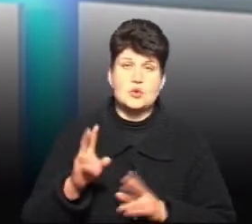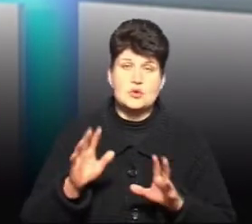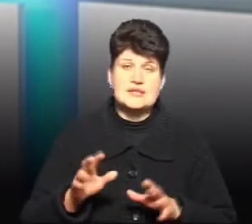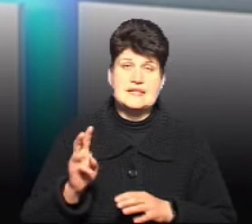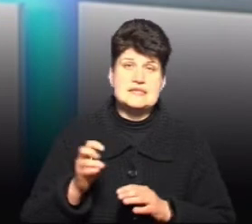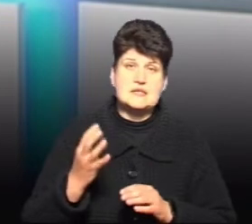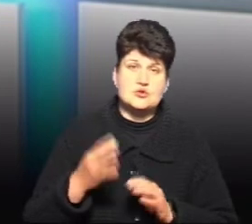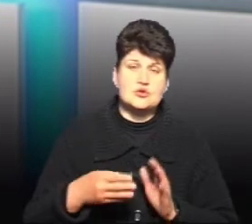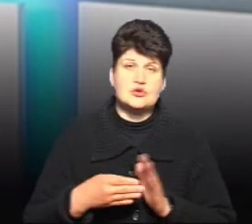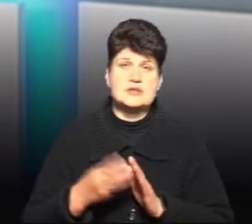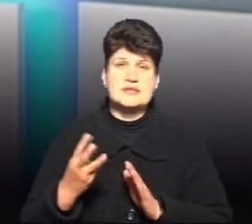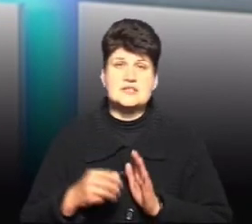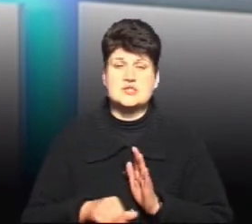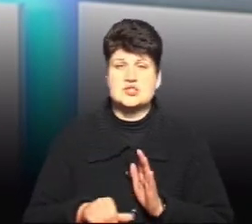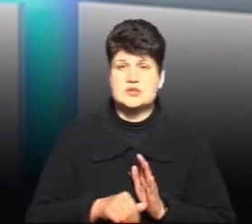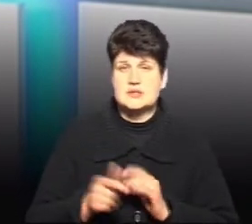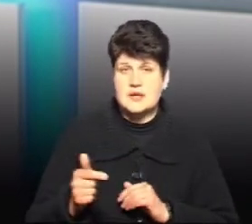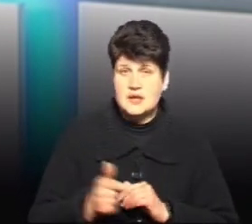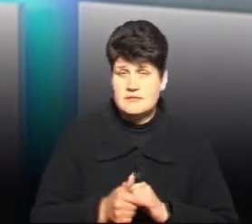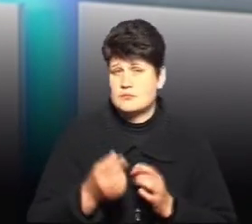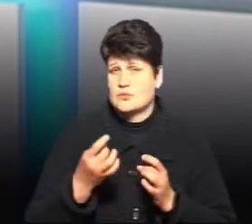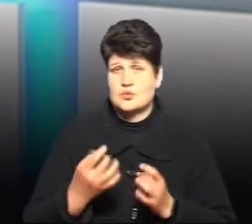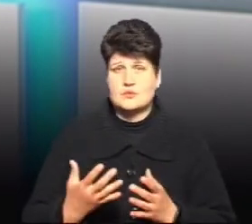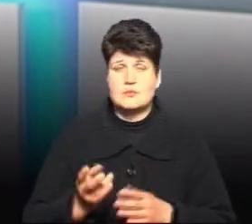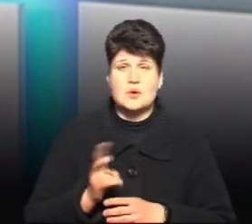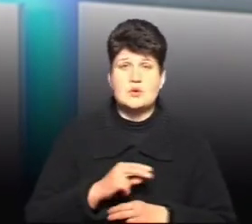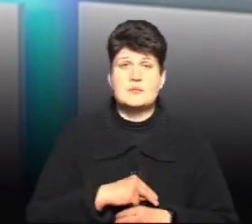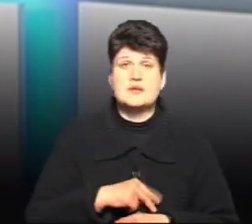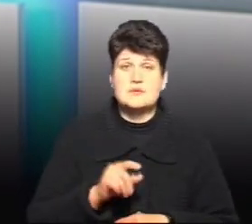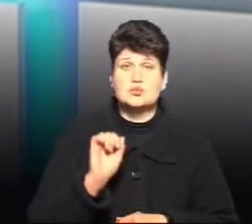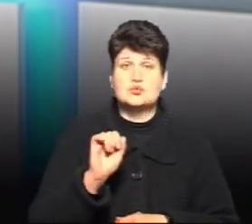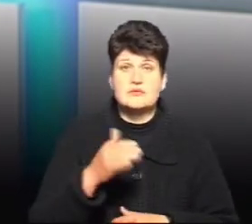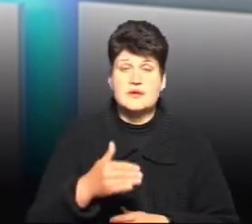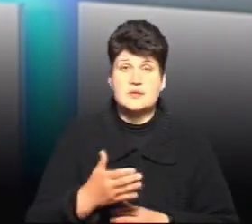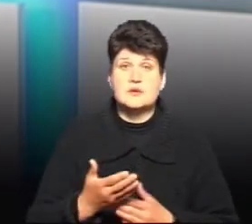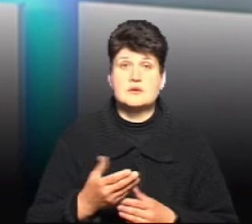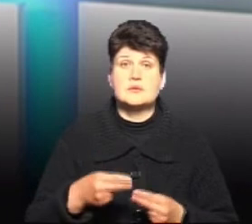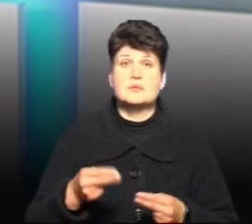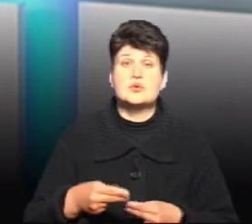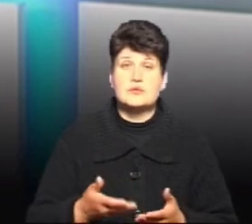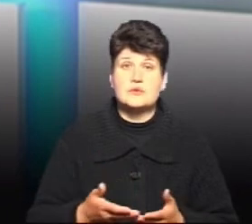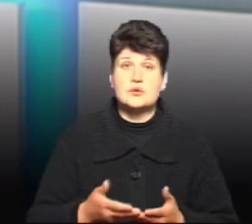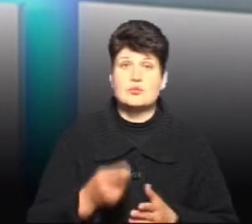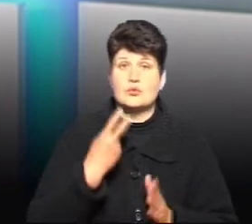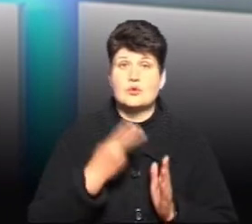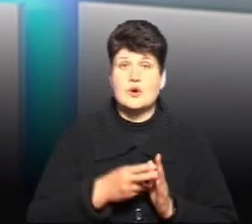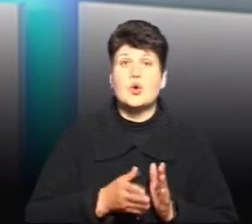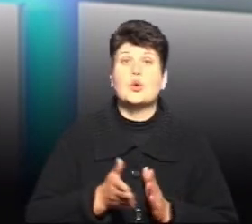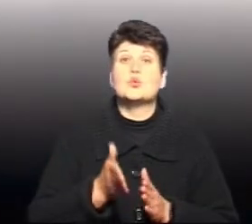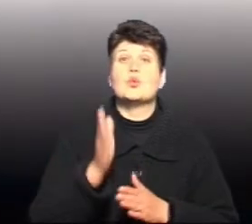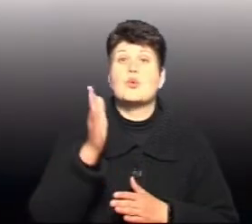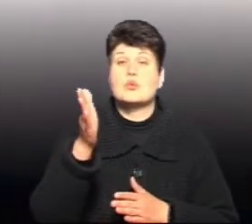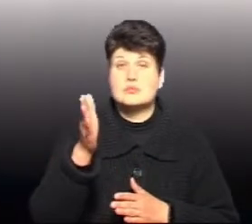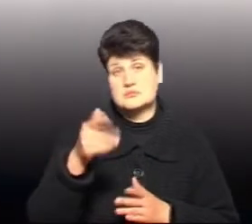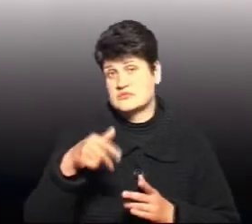1360 гривень. По-простому заходить працівник, постукав в двері, добрий день, заключіть, будь ласка, договір. Йому показують дорогу, куди йти. Він йде. Через